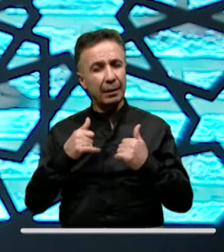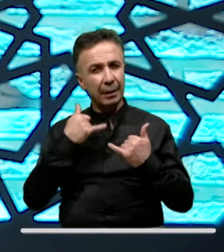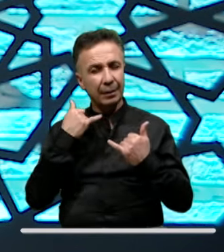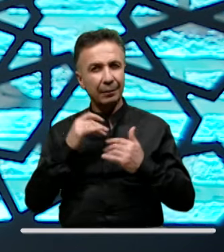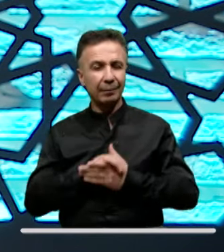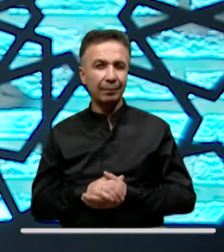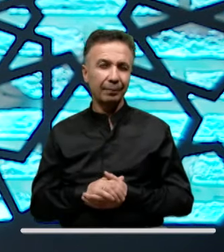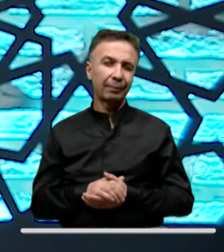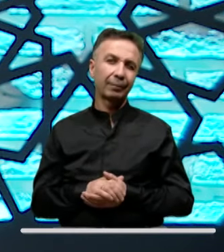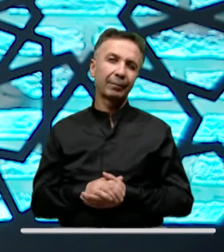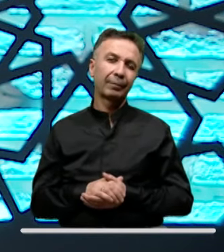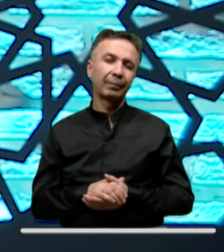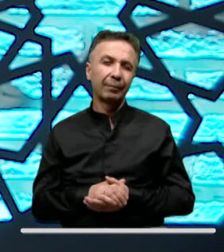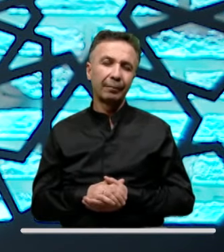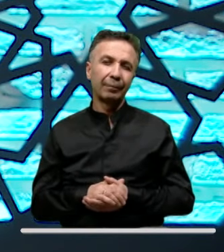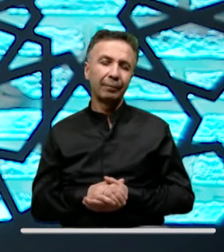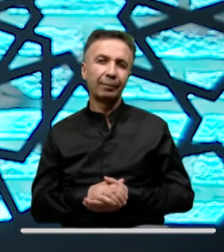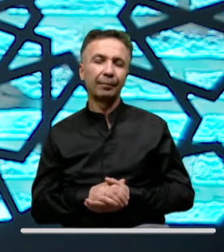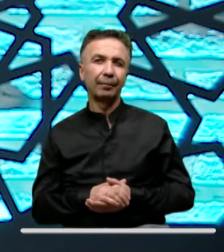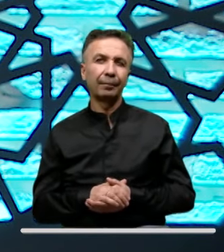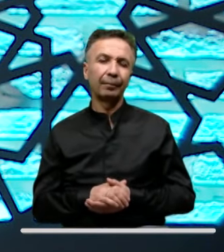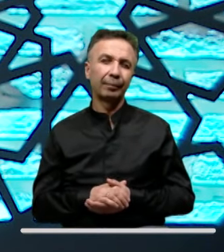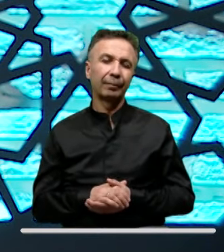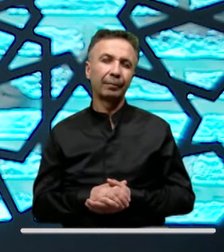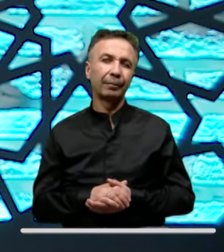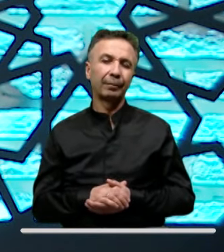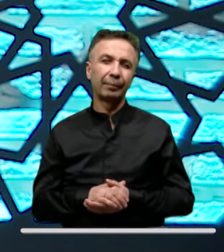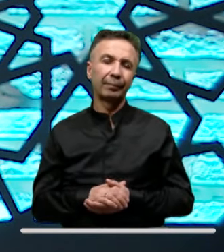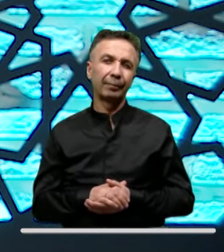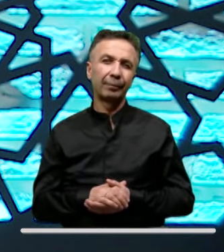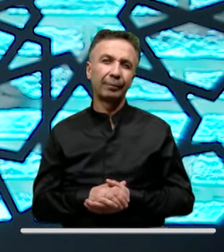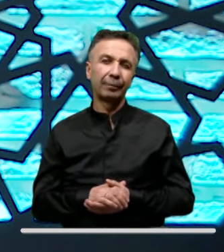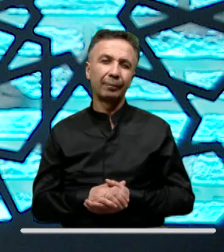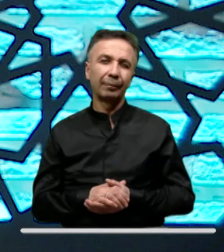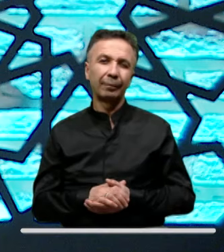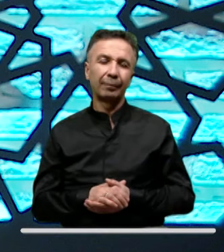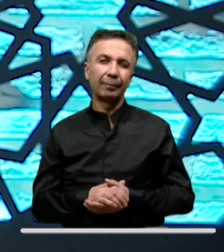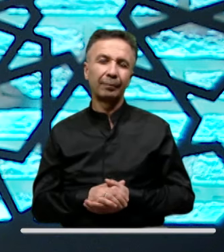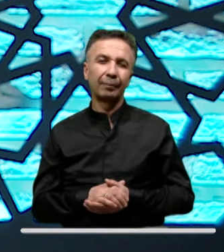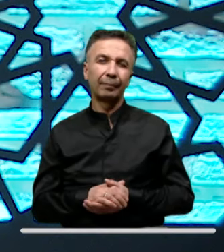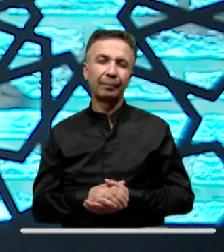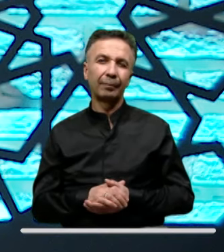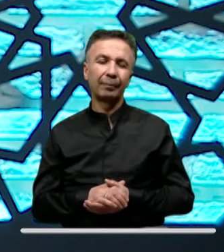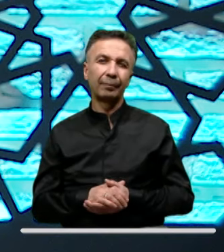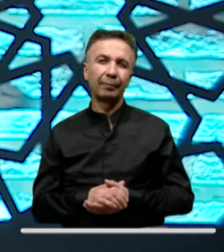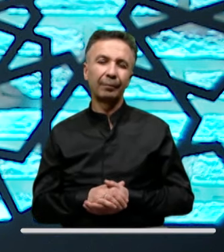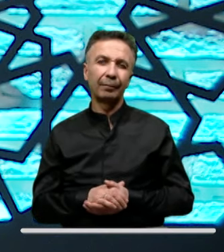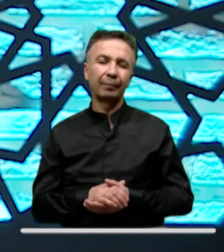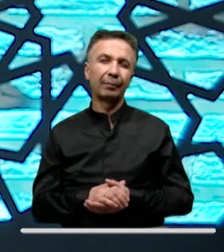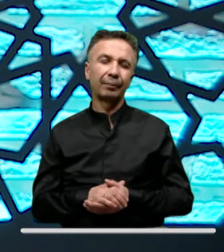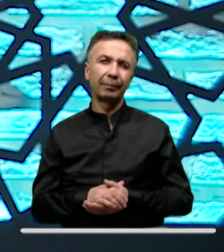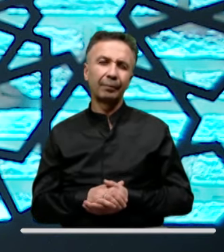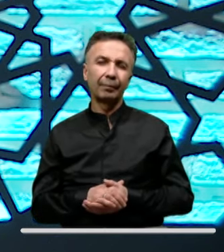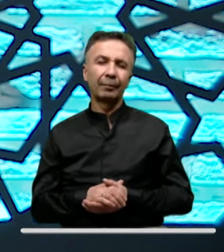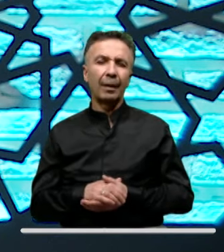Ankara'nın tarihi ilçelerinden bir tanesi. İpek yolunun da böyle en önemli duraklarından. Hacı Bey